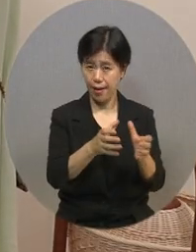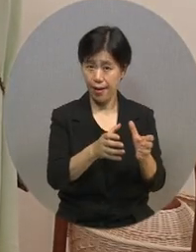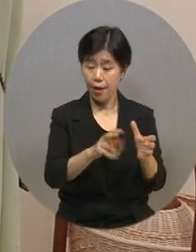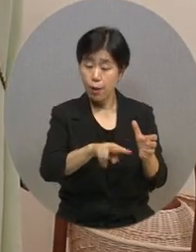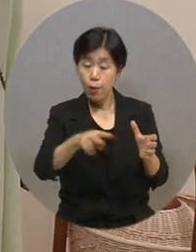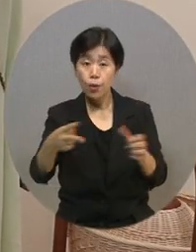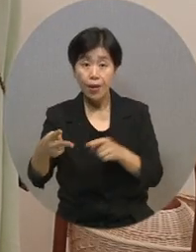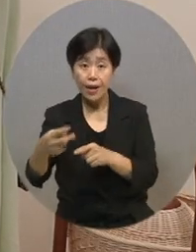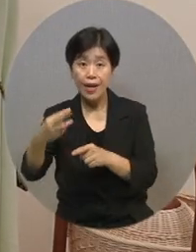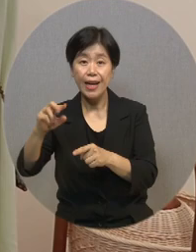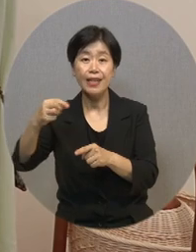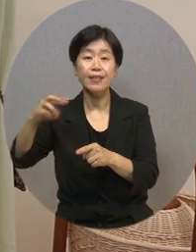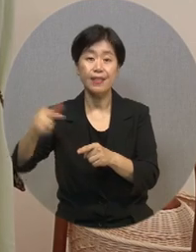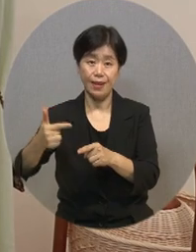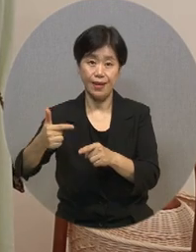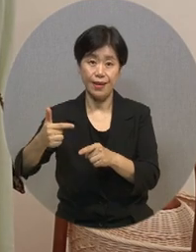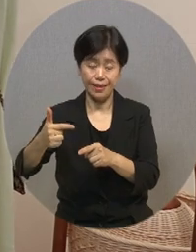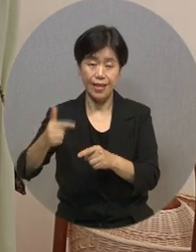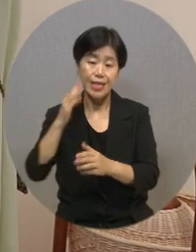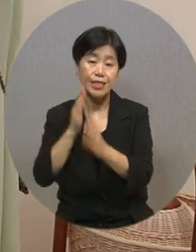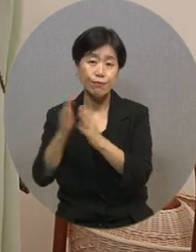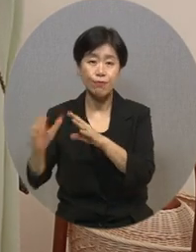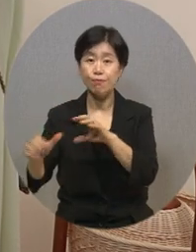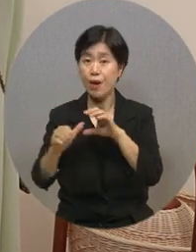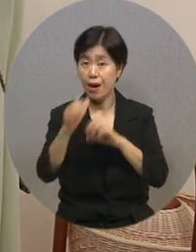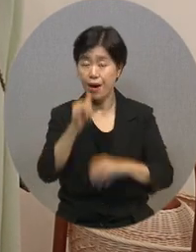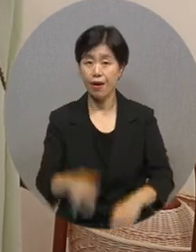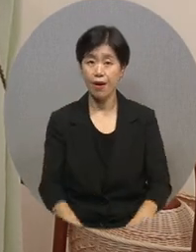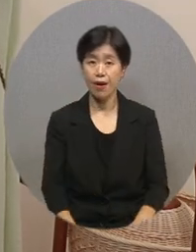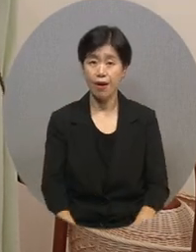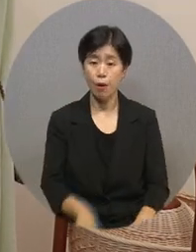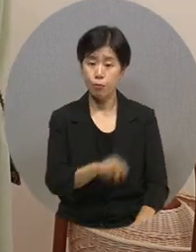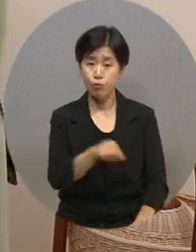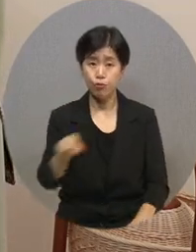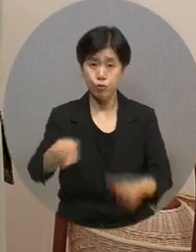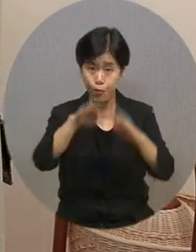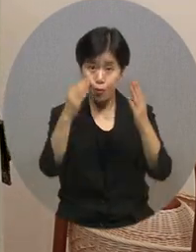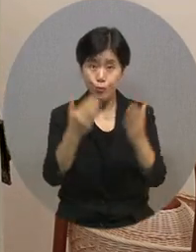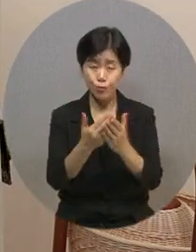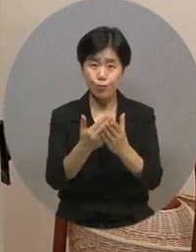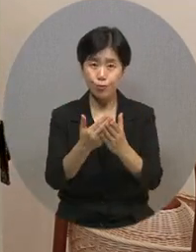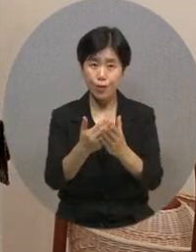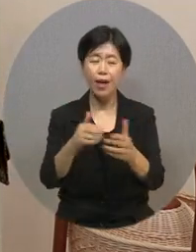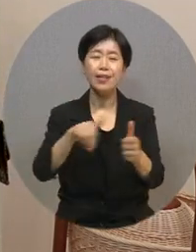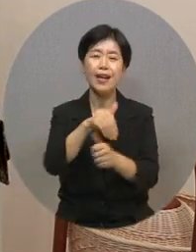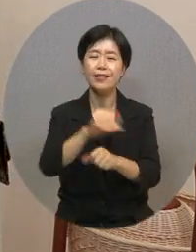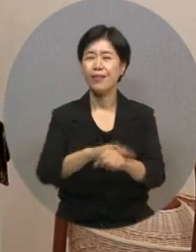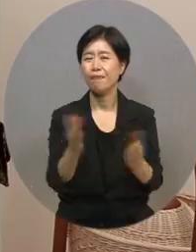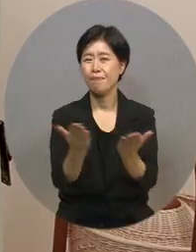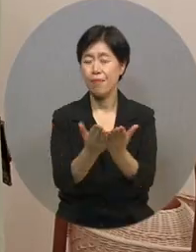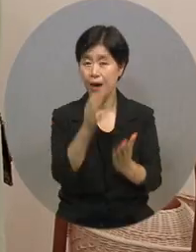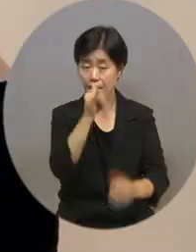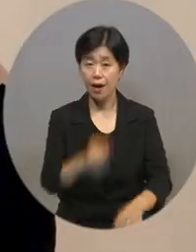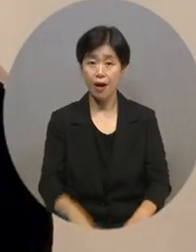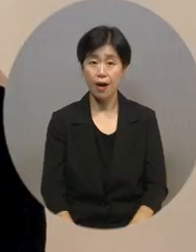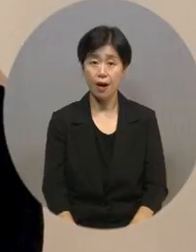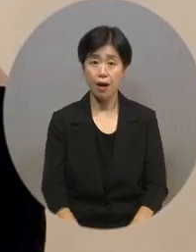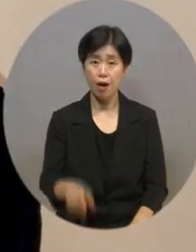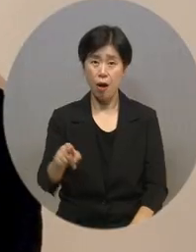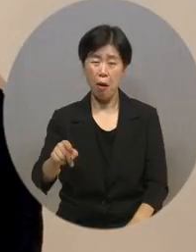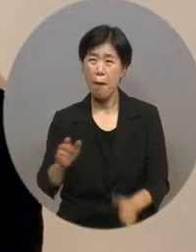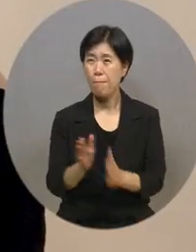식물로 자리매김하며 자연과 함께 해왔고 그는 라탄이 화려한 기교